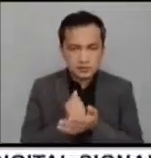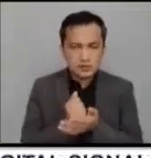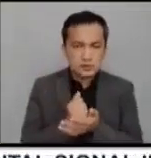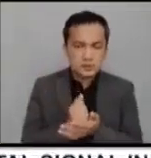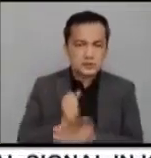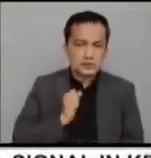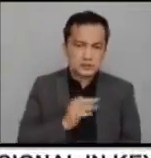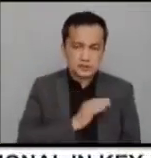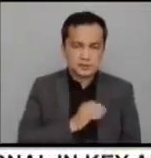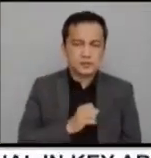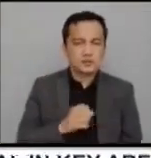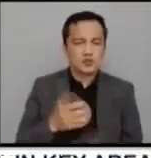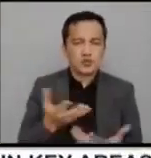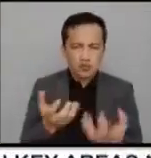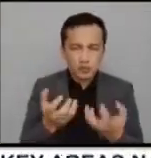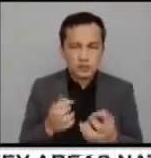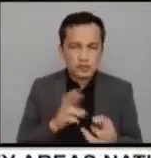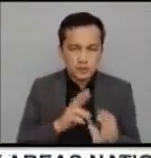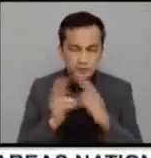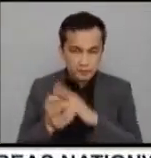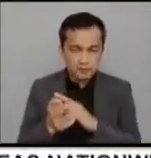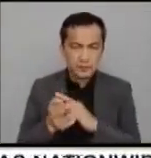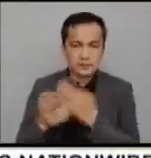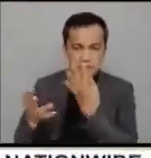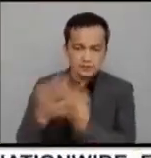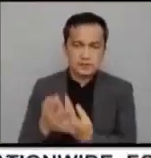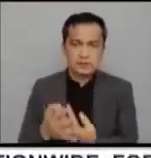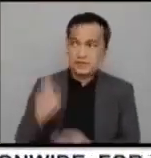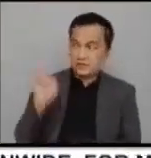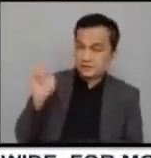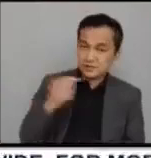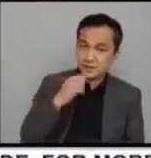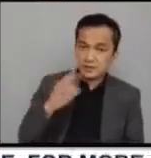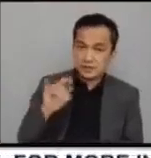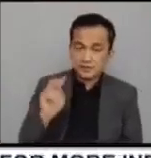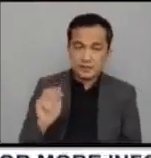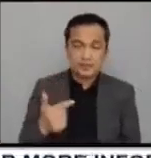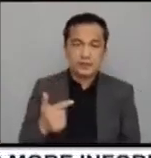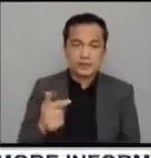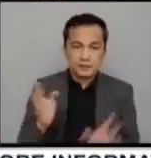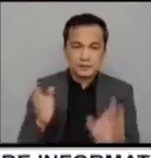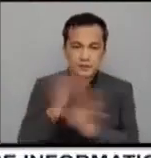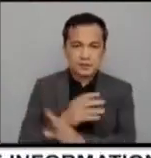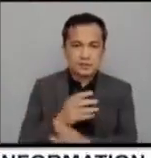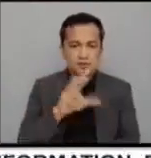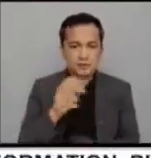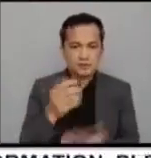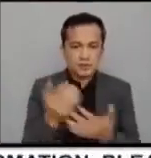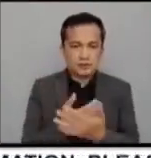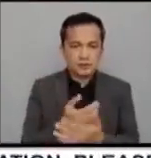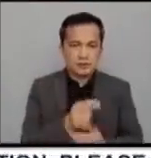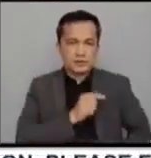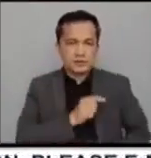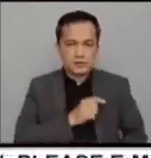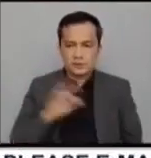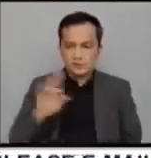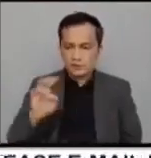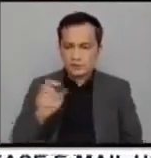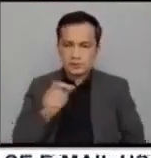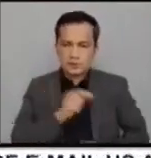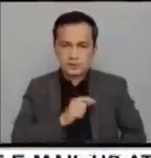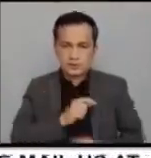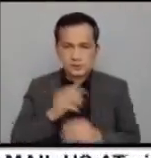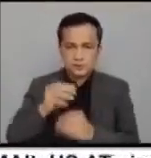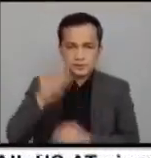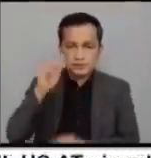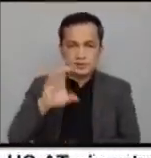naturang piitan. Ayon kay Katapang, papalitan naman ng 300 bagong gwardiya ang nasa 700 gwardiya sa maximum security compound